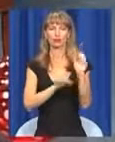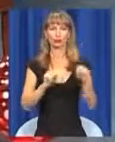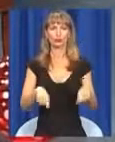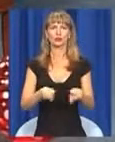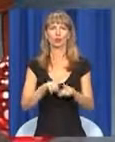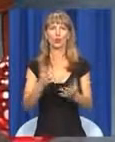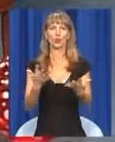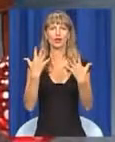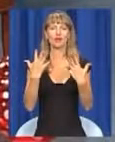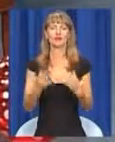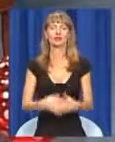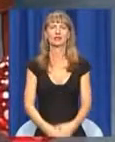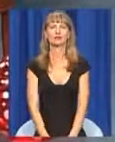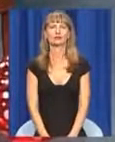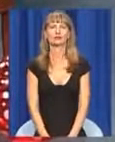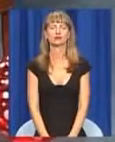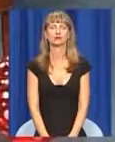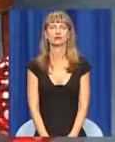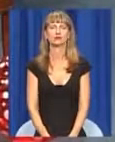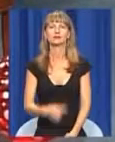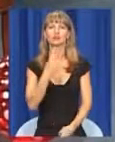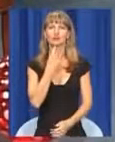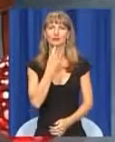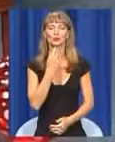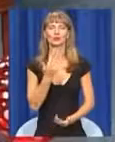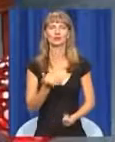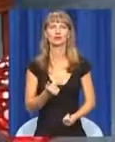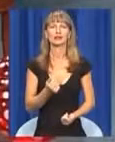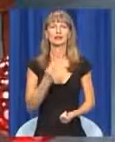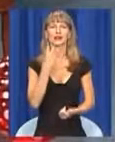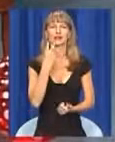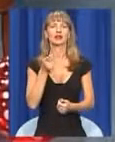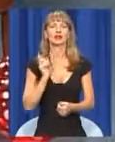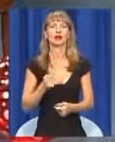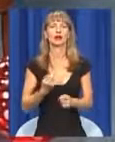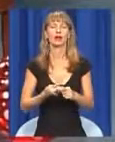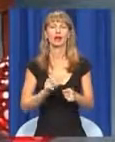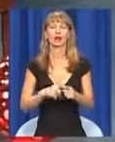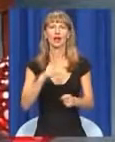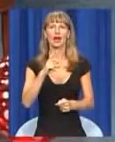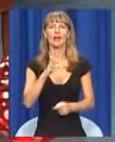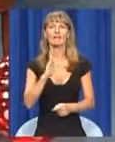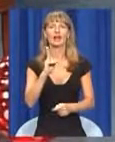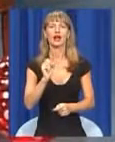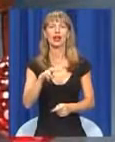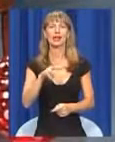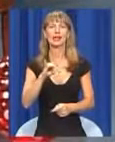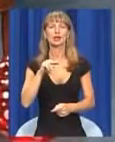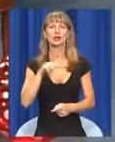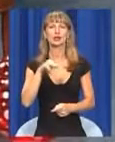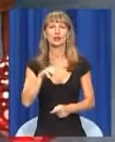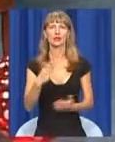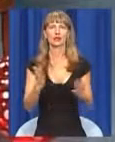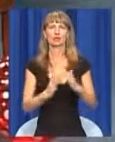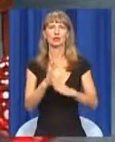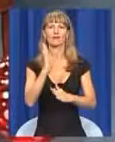таке уявити навіть? Складно, не складно, так? Да? І от дивіться, насправді це евкаліпт, який зростає в Австралії, і